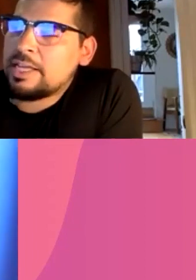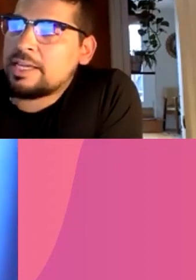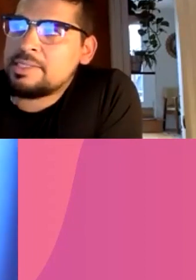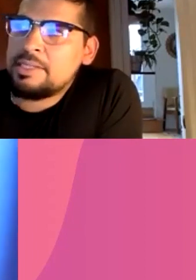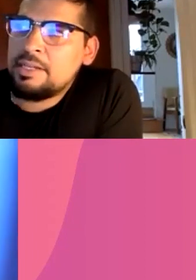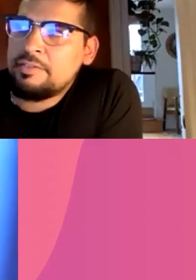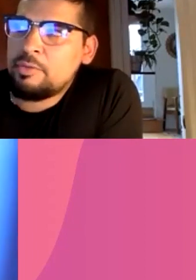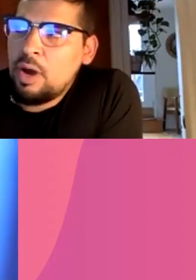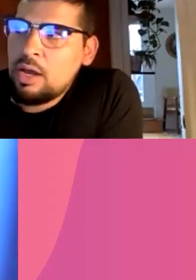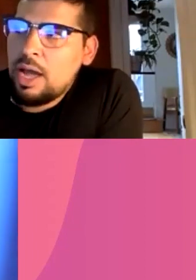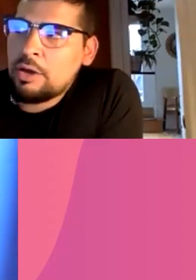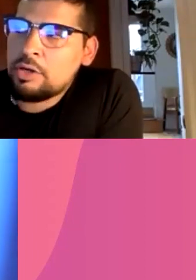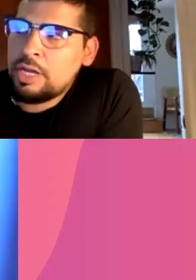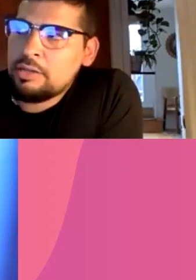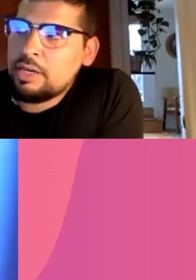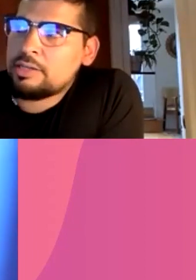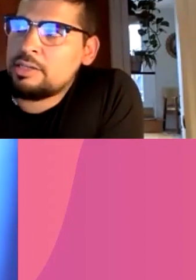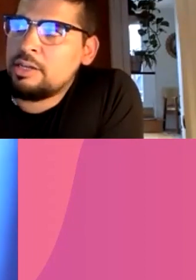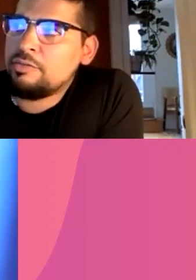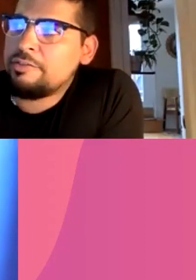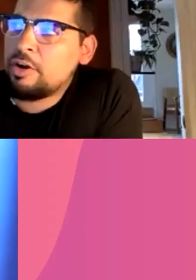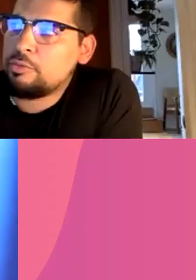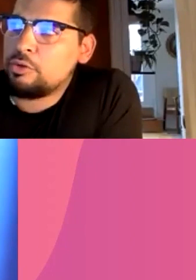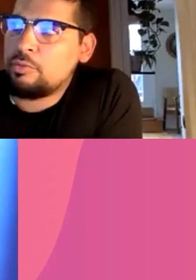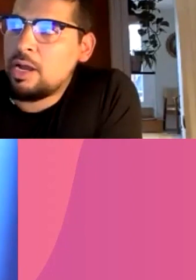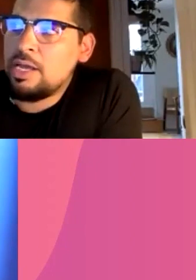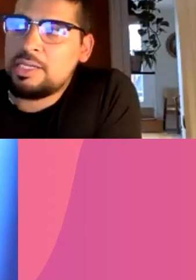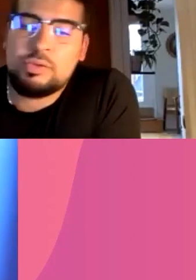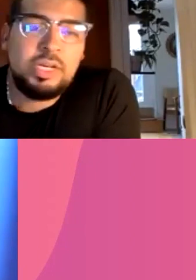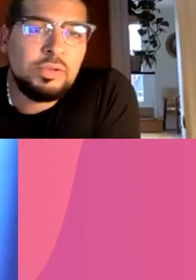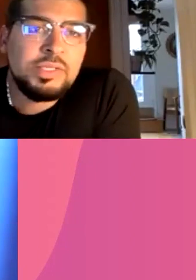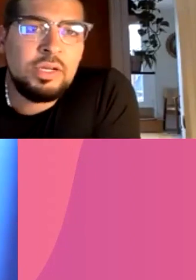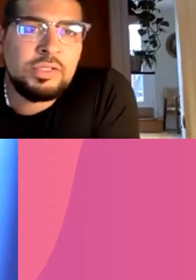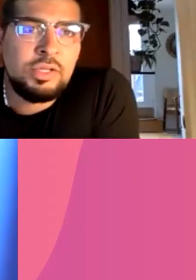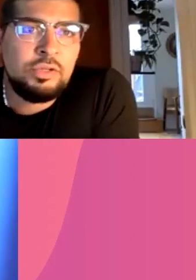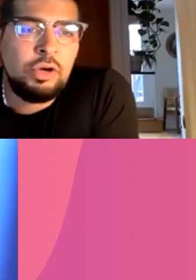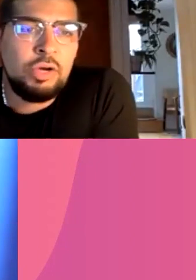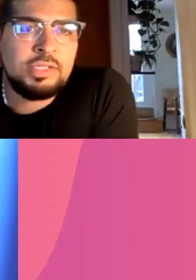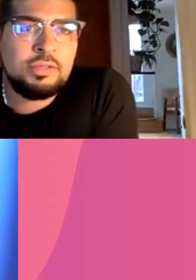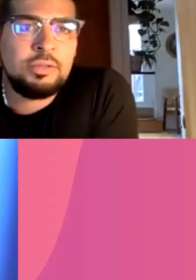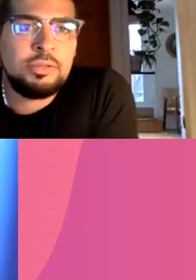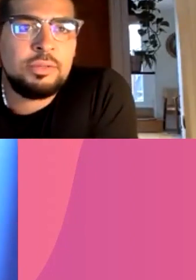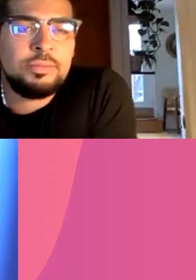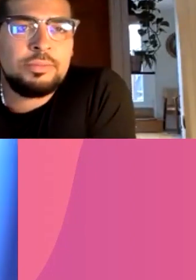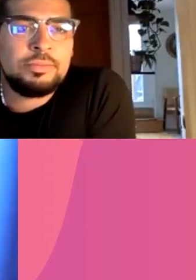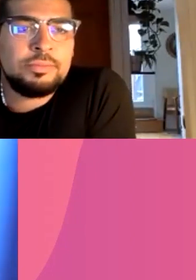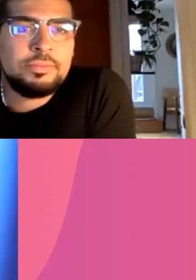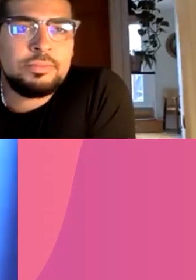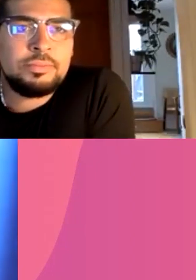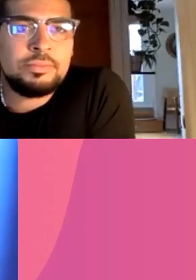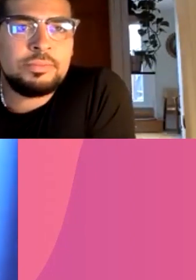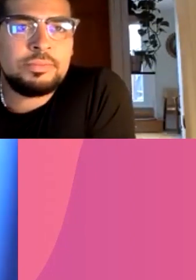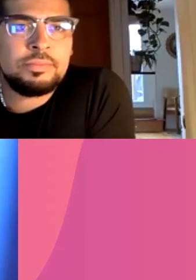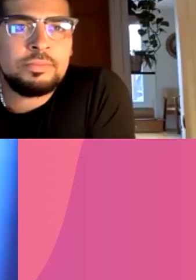affectent la capacité des femmes noires à reconnaître et traiter les nouvelles formes de trauma qui sont les conséquences de leurs relations?